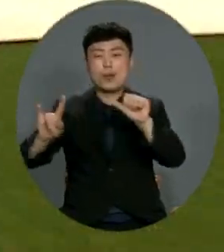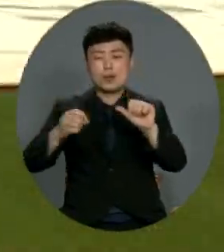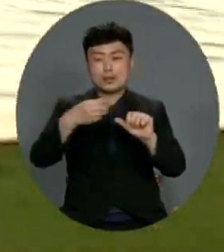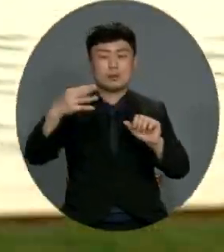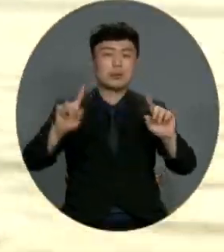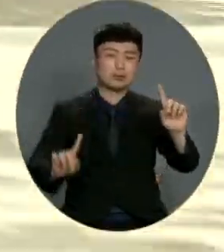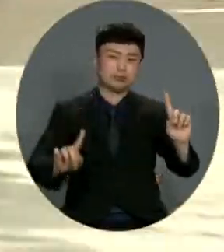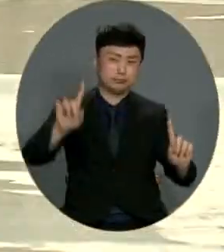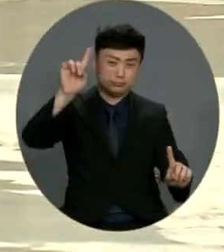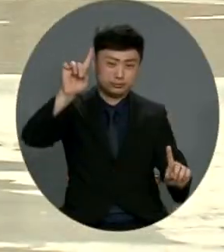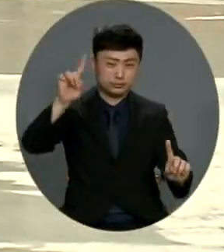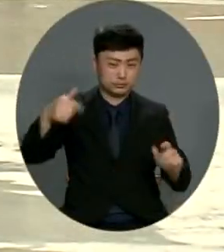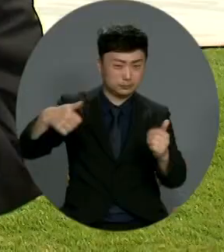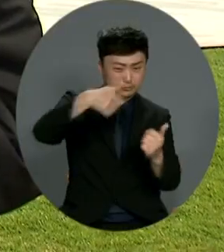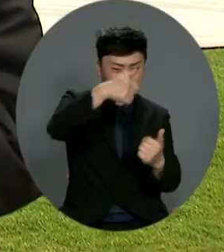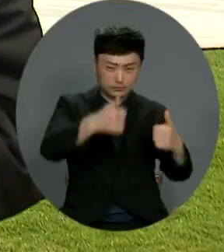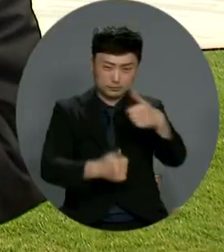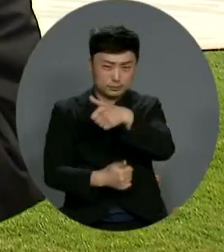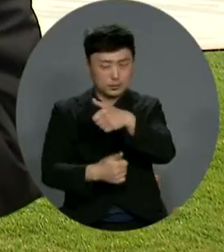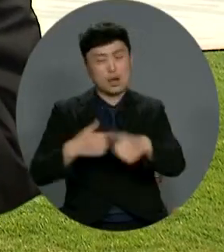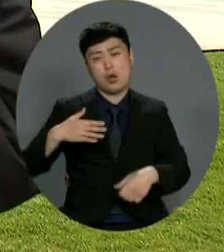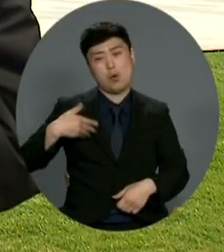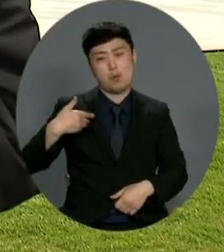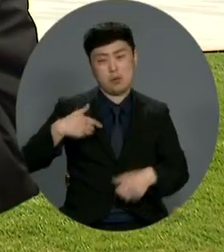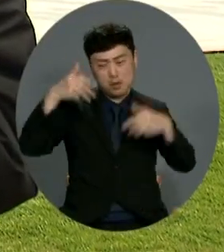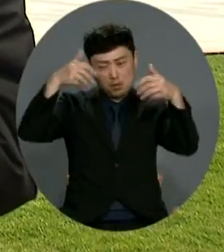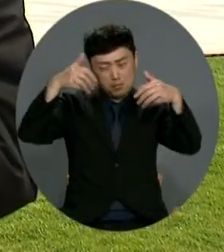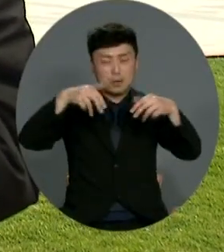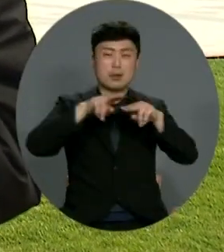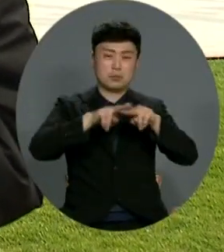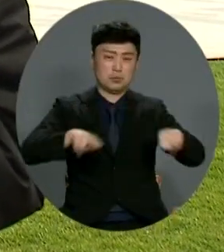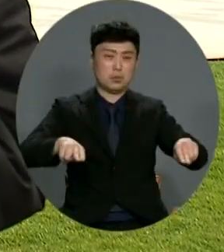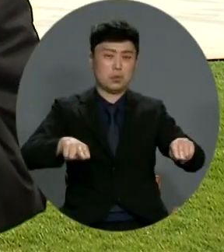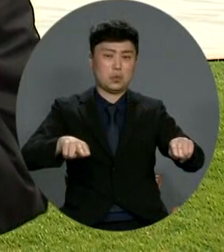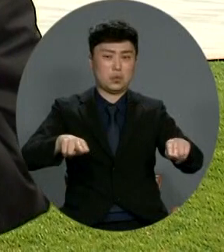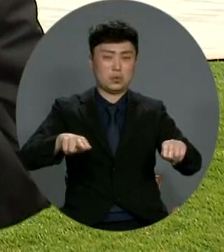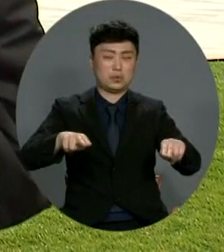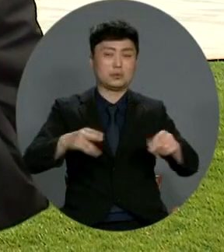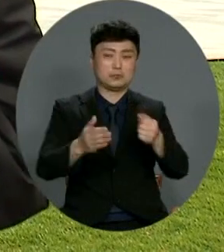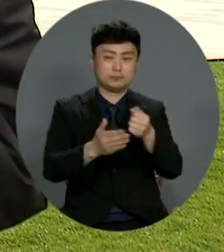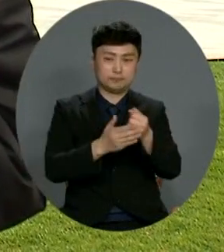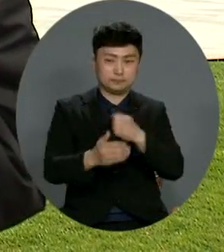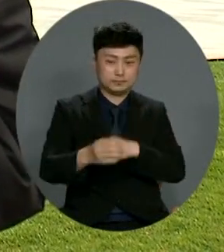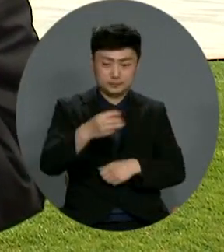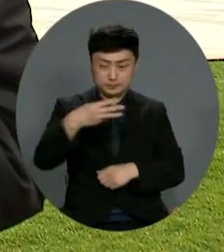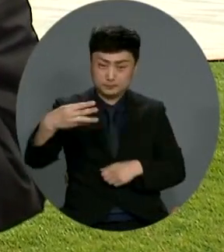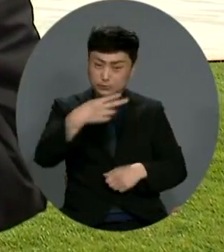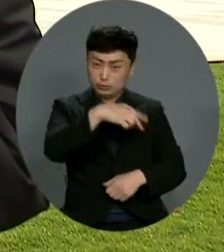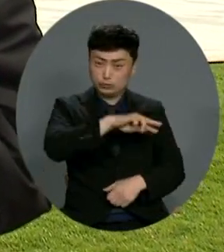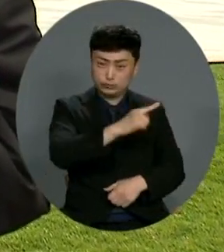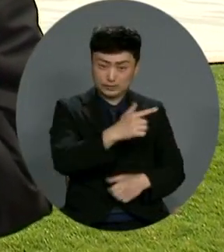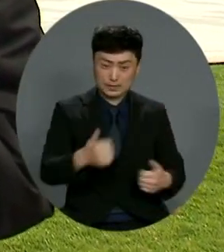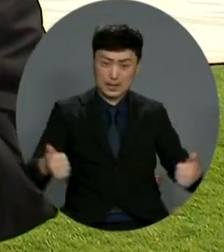만큼 예측은 어렵습니다. 비로 첫 경기부터 취소된 이승엽 매치, 삼성과 두산의